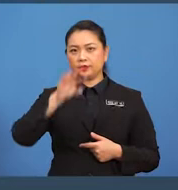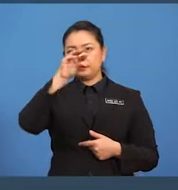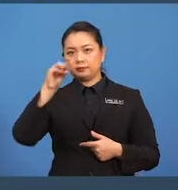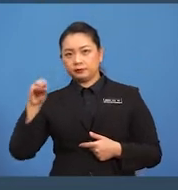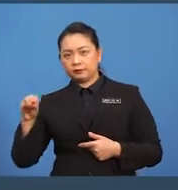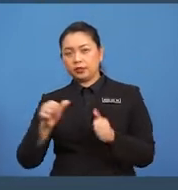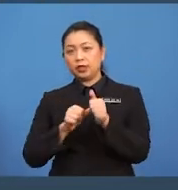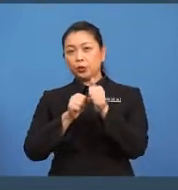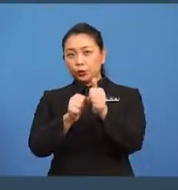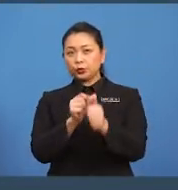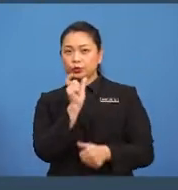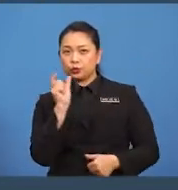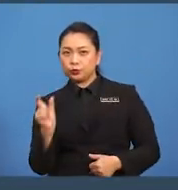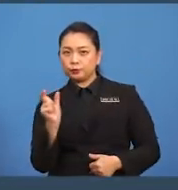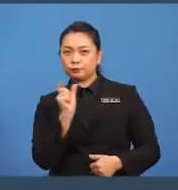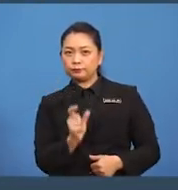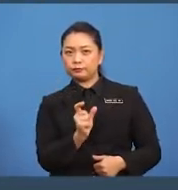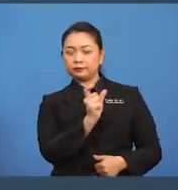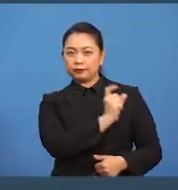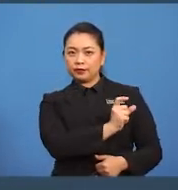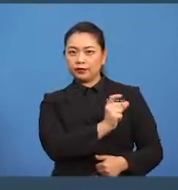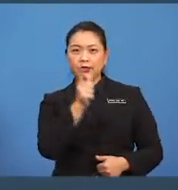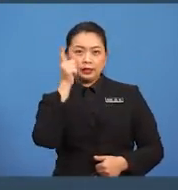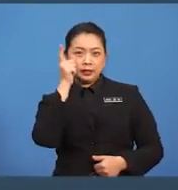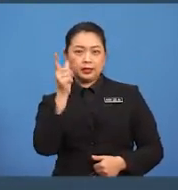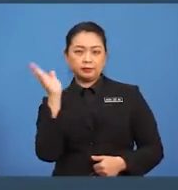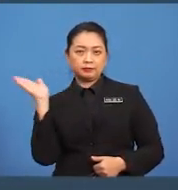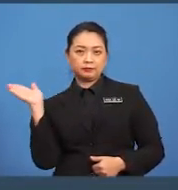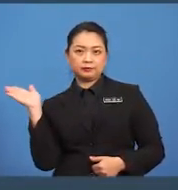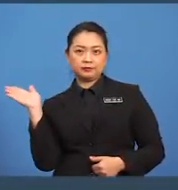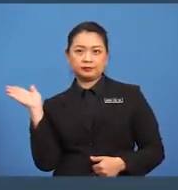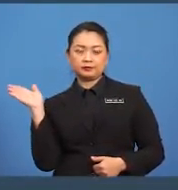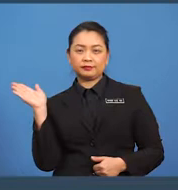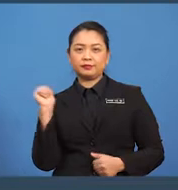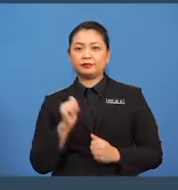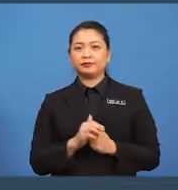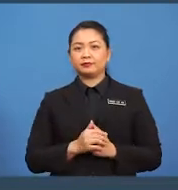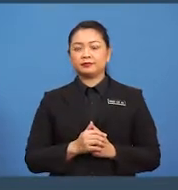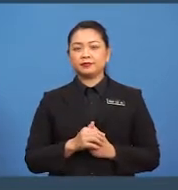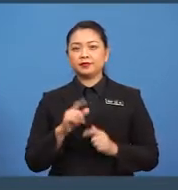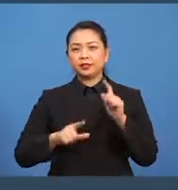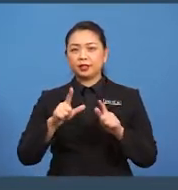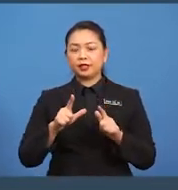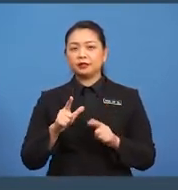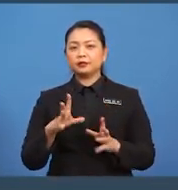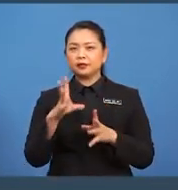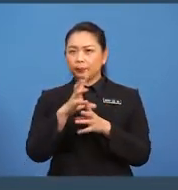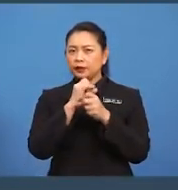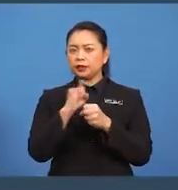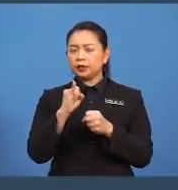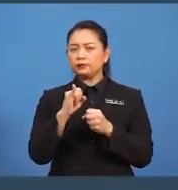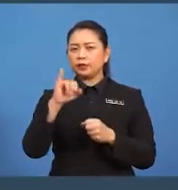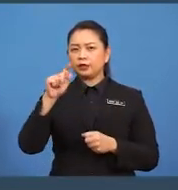yang betul. Mari kita lihat proses ini. Jika kita lihat, pada langkah ini, kita dapati